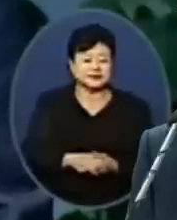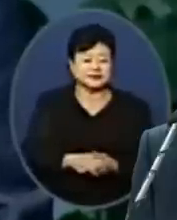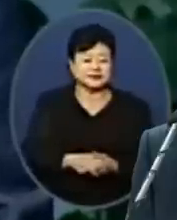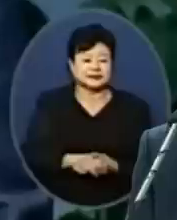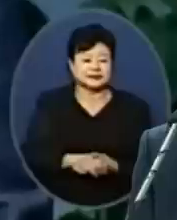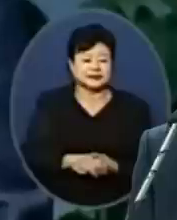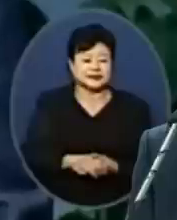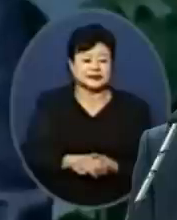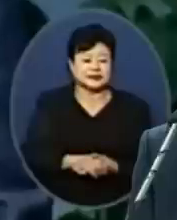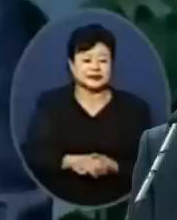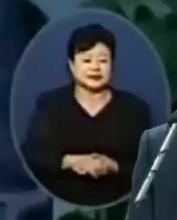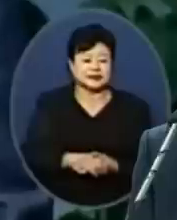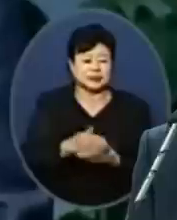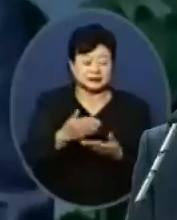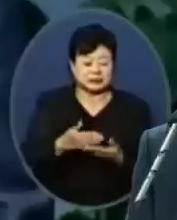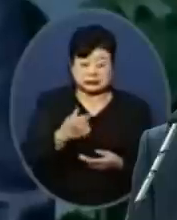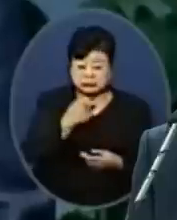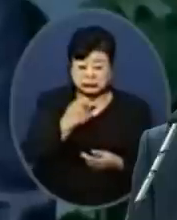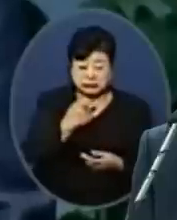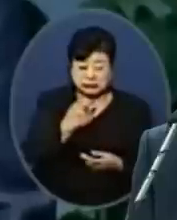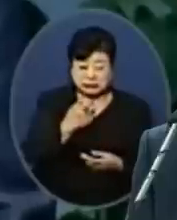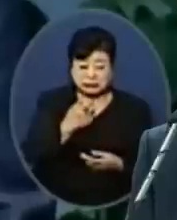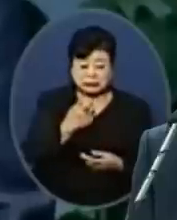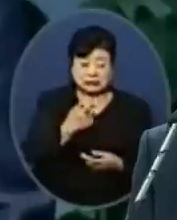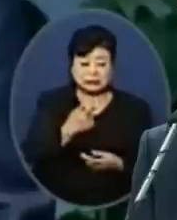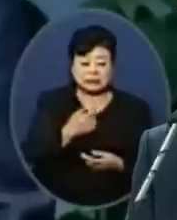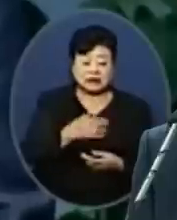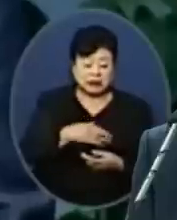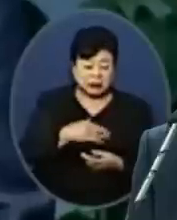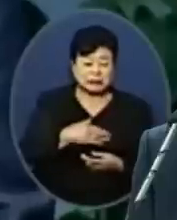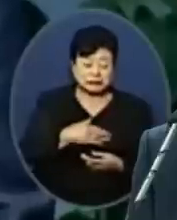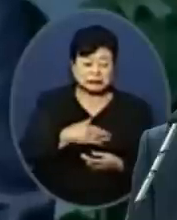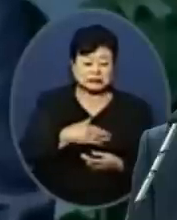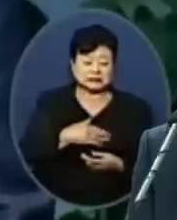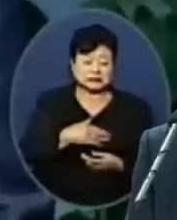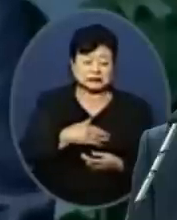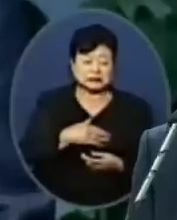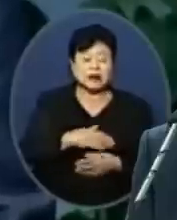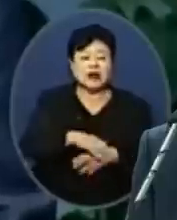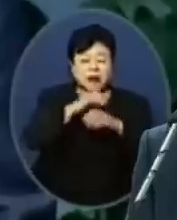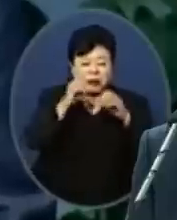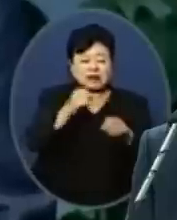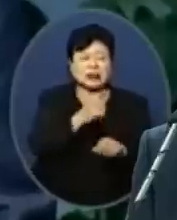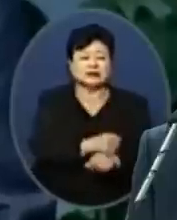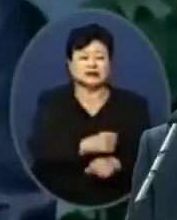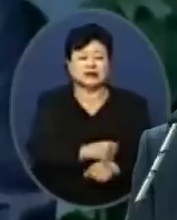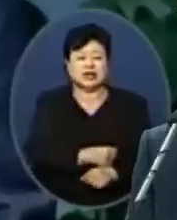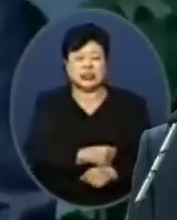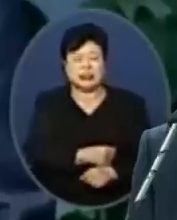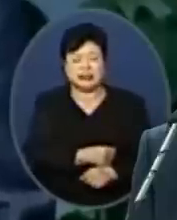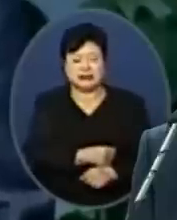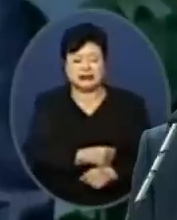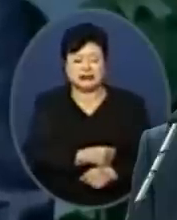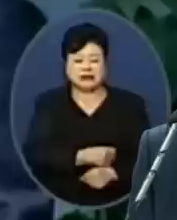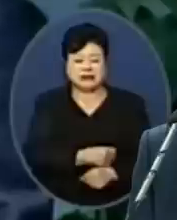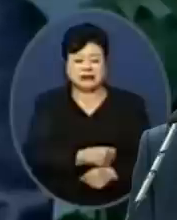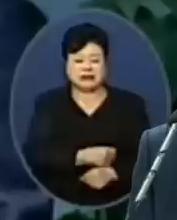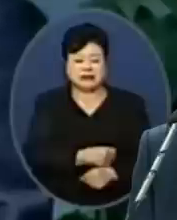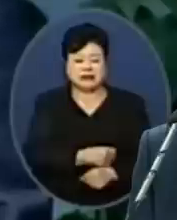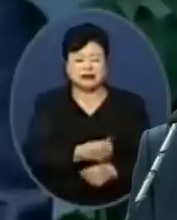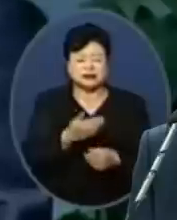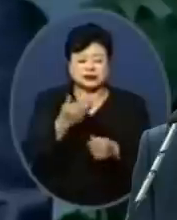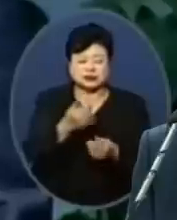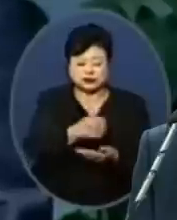안 받을래? 안 받을래요? 그러면 내가 너를 위해서 헛수고했다. 그런 사람에게는